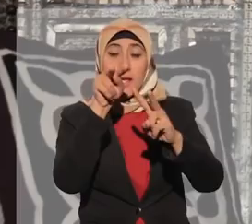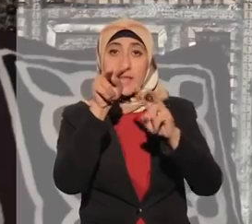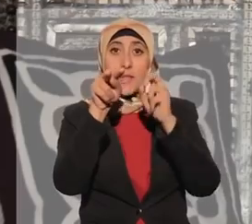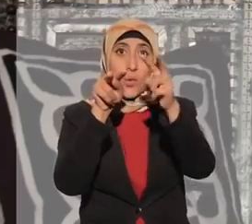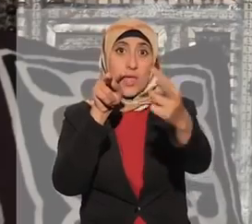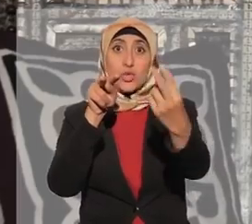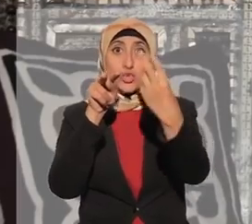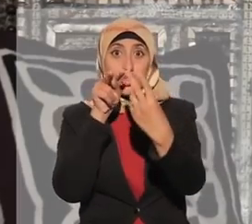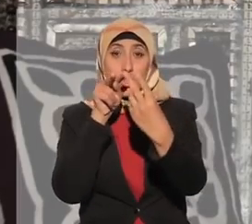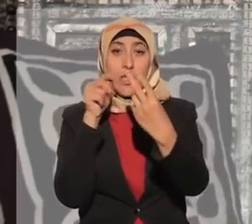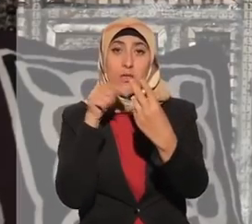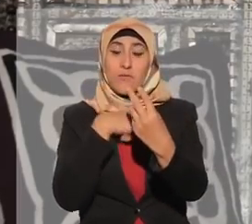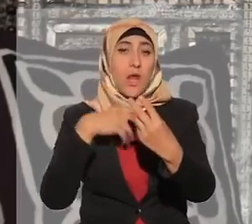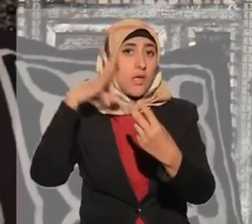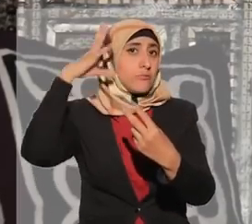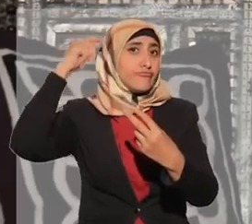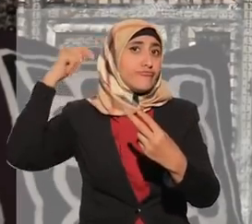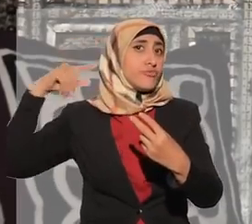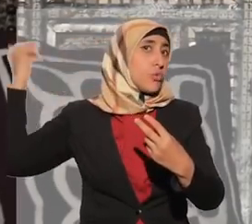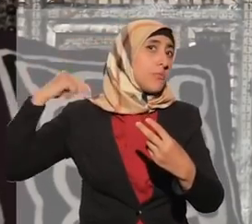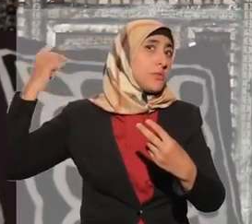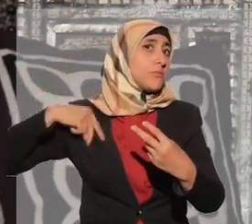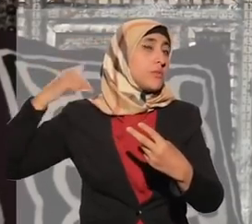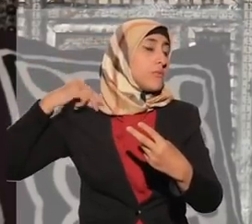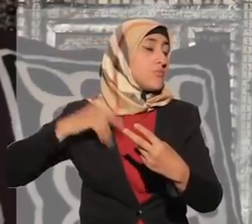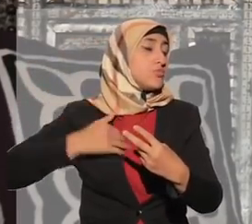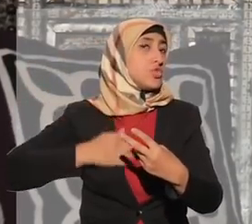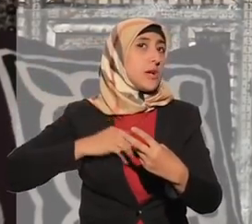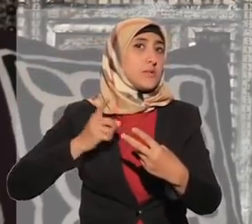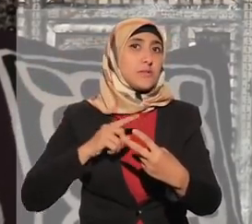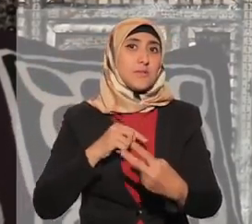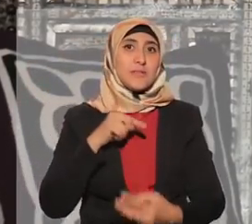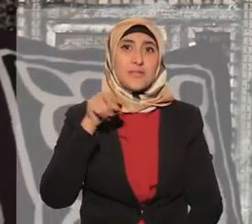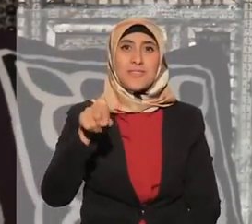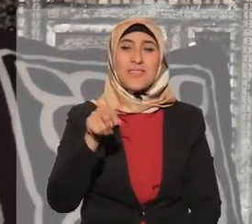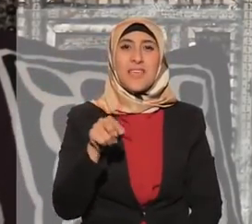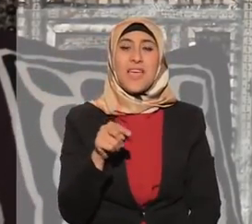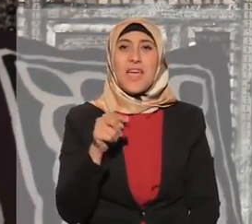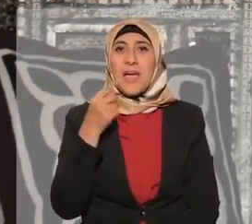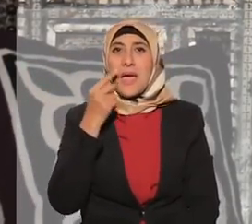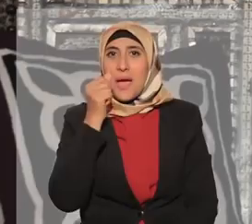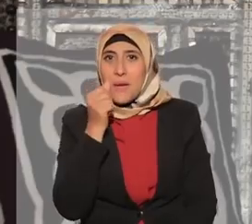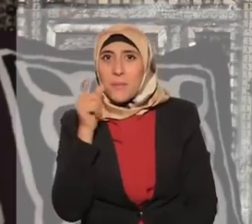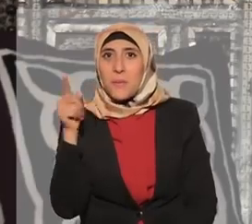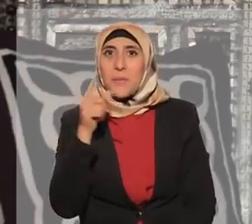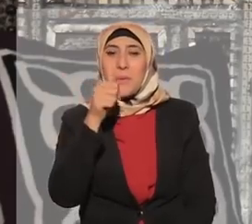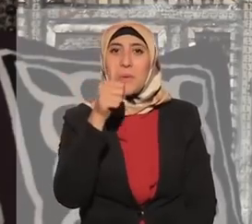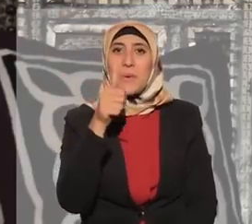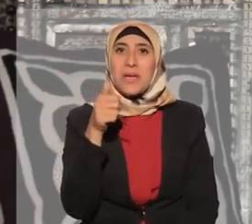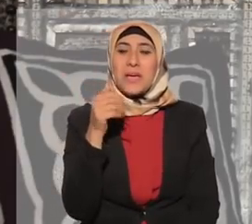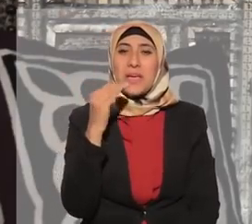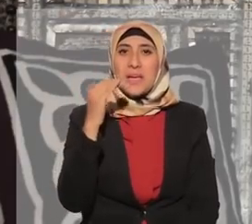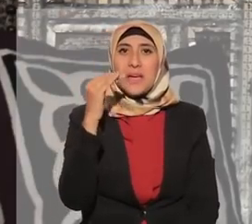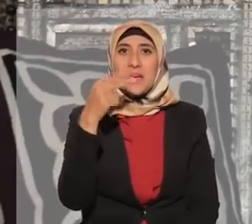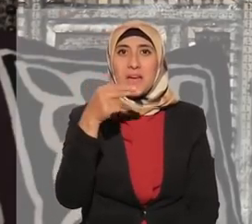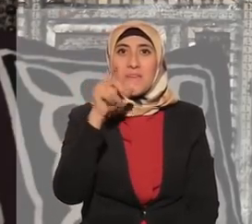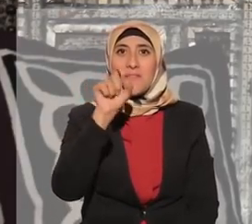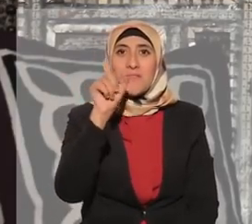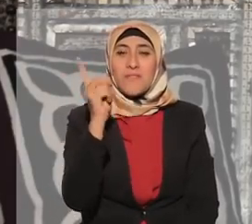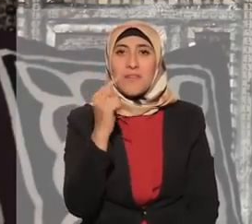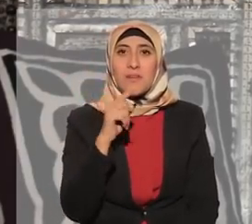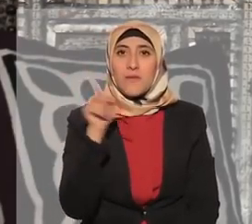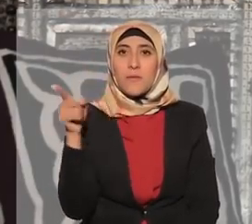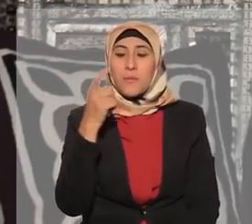أنسى ألم السياط. بكى هذا الذي سمع الجواب من حرامي من شاطره، أغشي عليه.